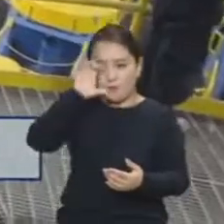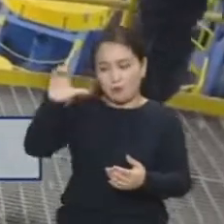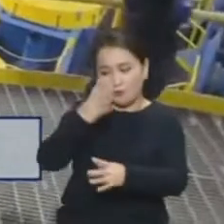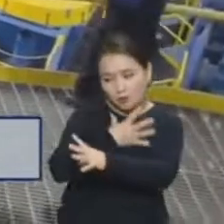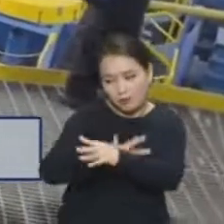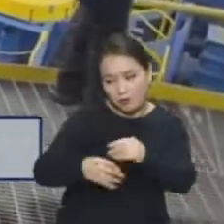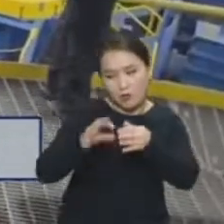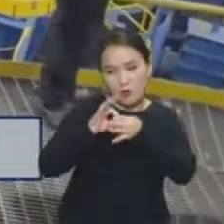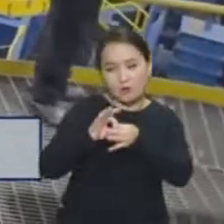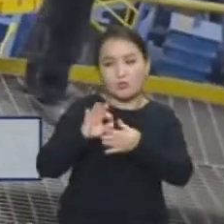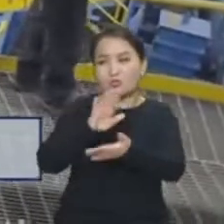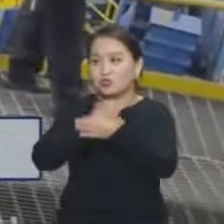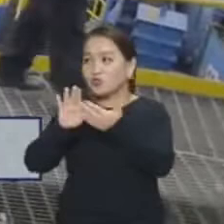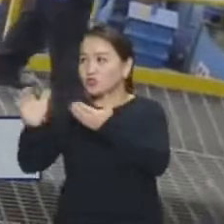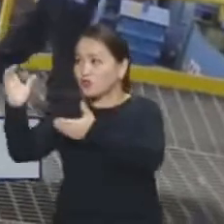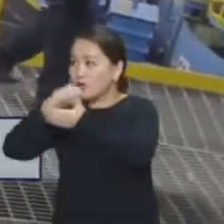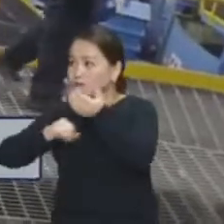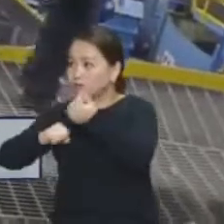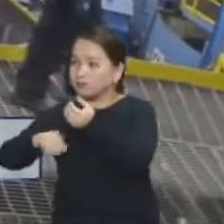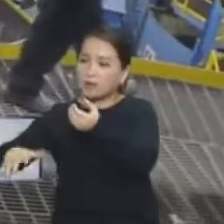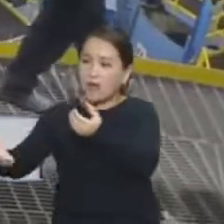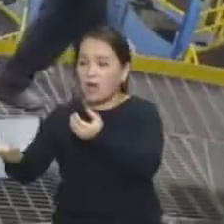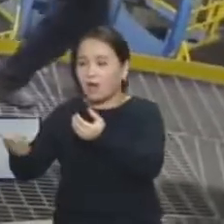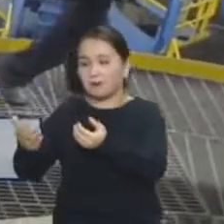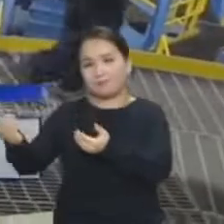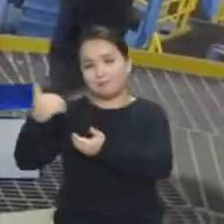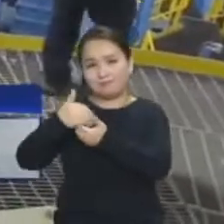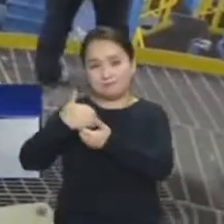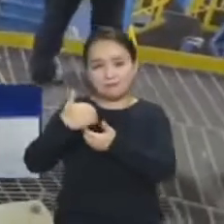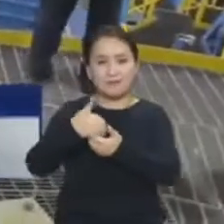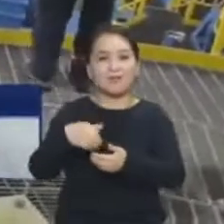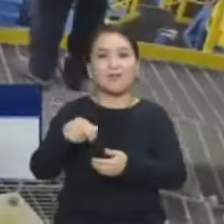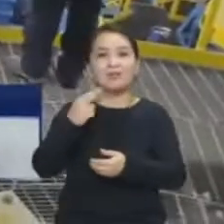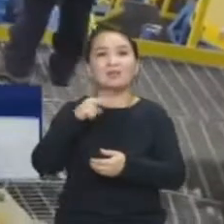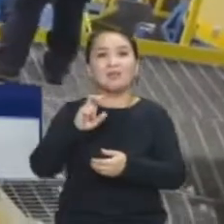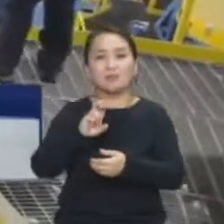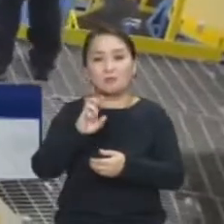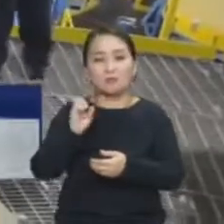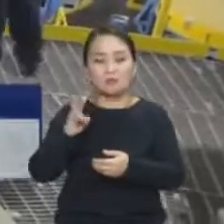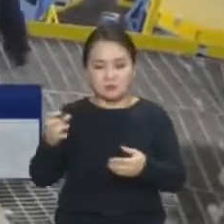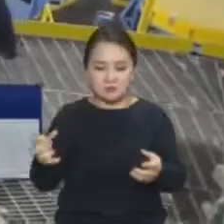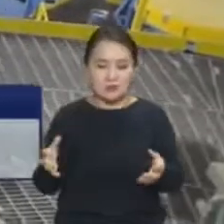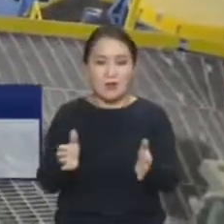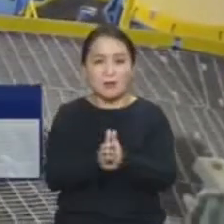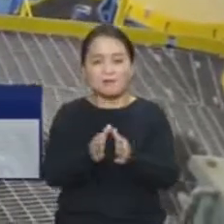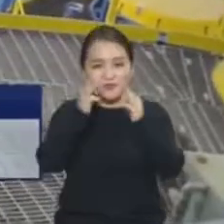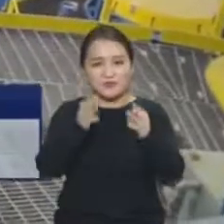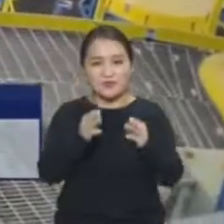оруулалтуудыг татах замаар дэд бүтцийн асуудлуудаа хамтдаа шийдэхээс өөр аргагүй төрөөд байгааг